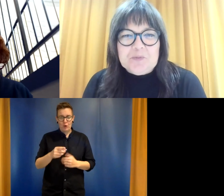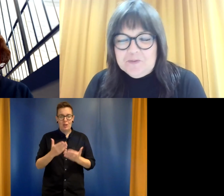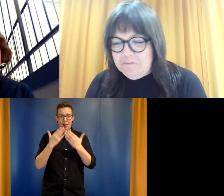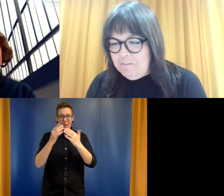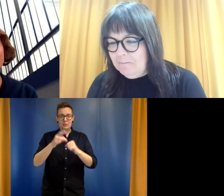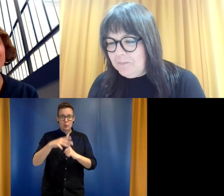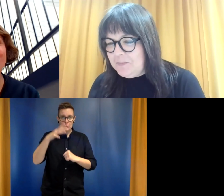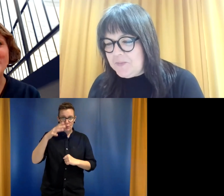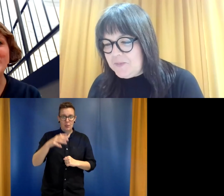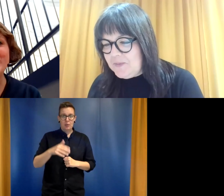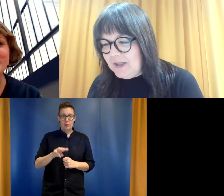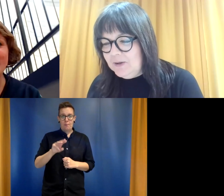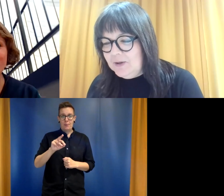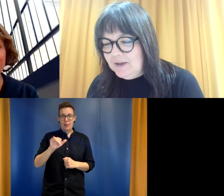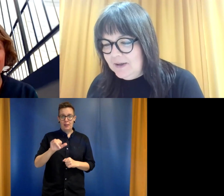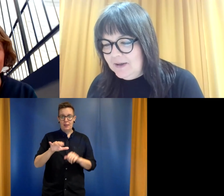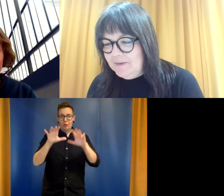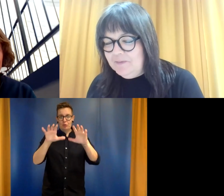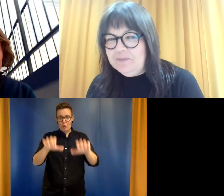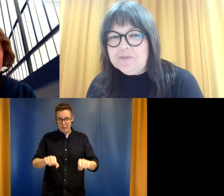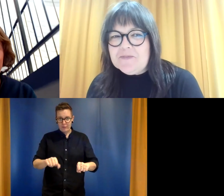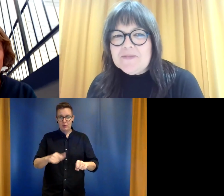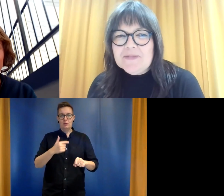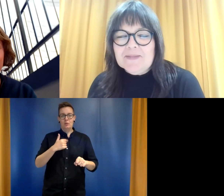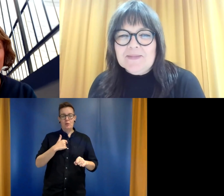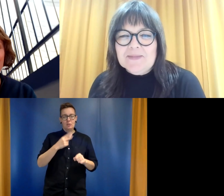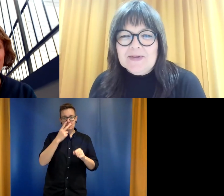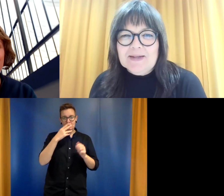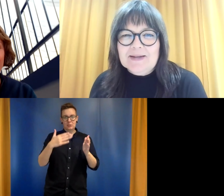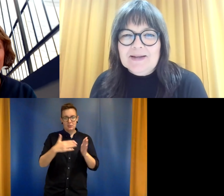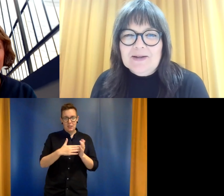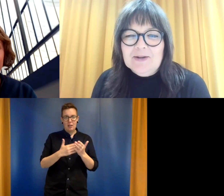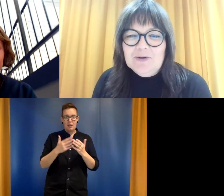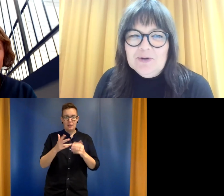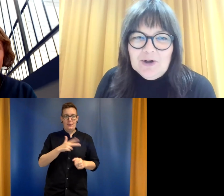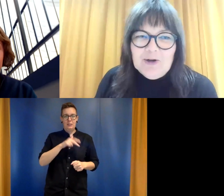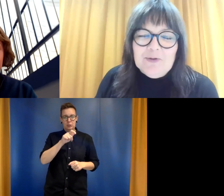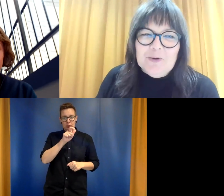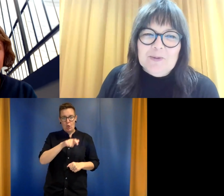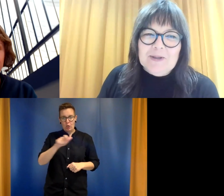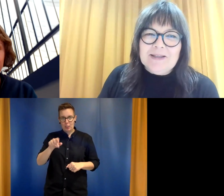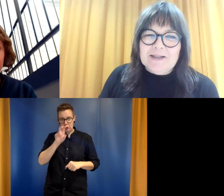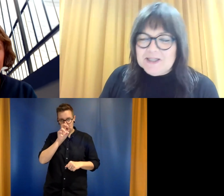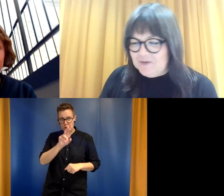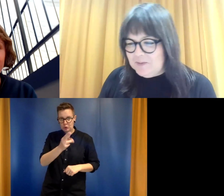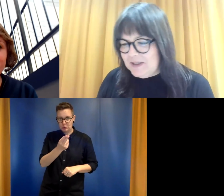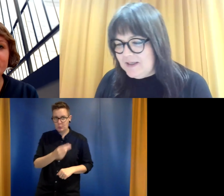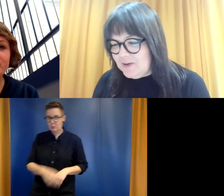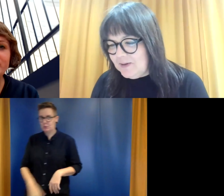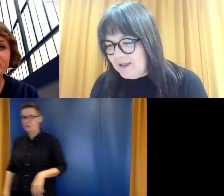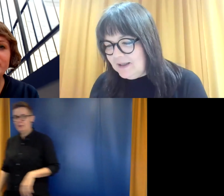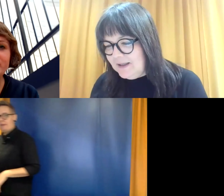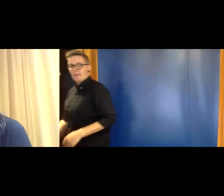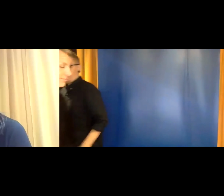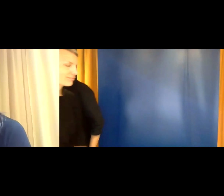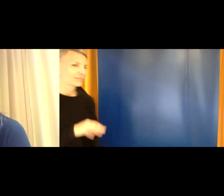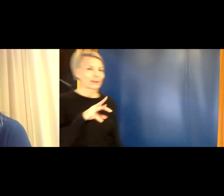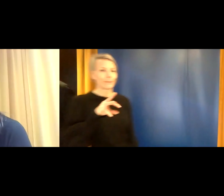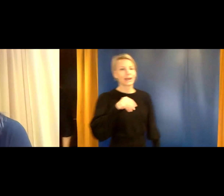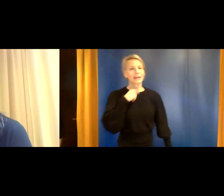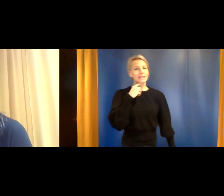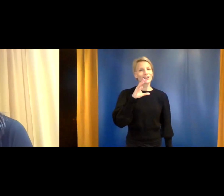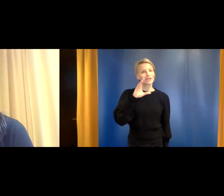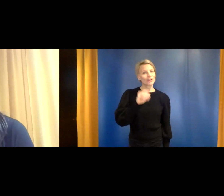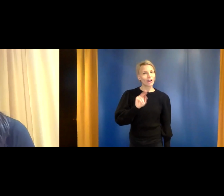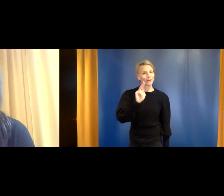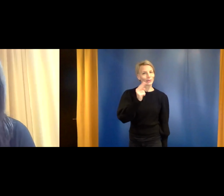Maria, ta över så ska jag se till att våra prislagare får komma i bild. Ja, nu är det dags för prisutdelning. Det